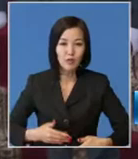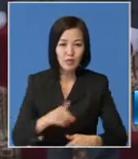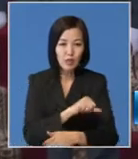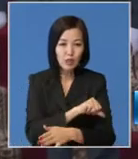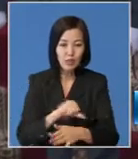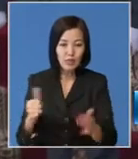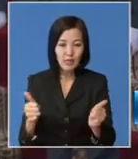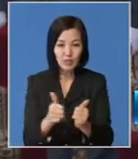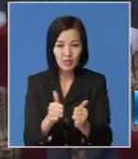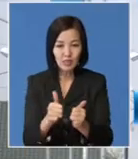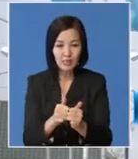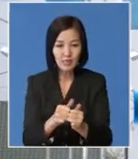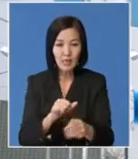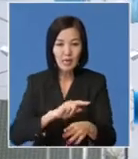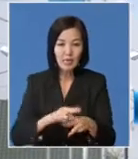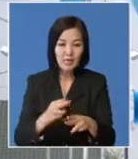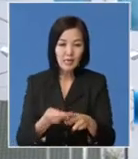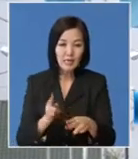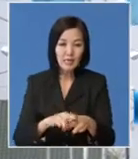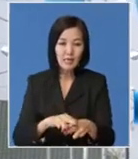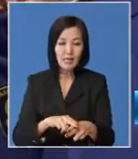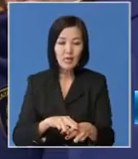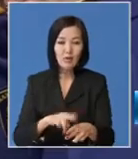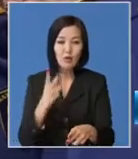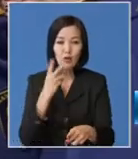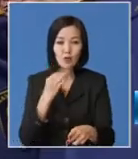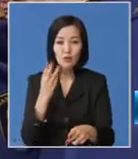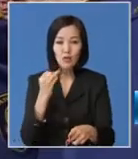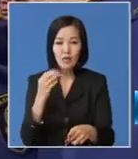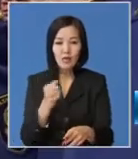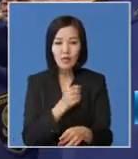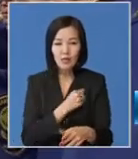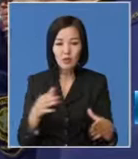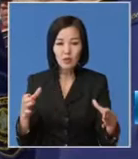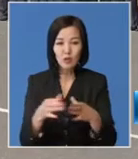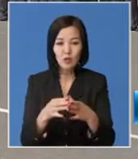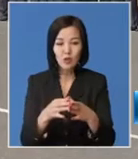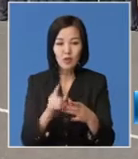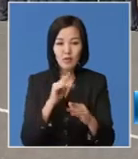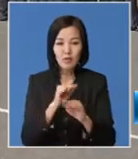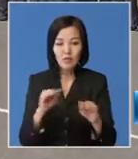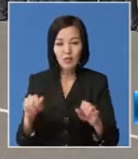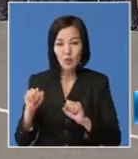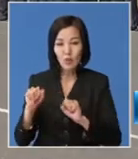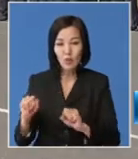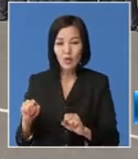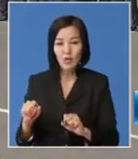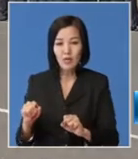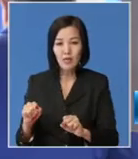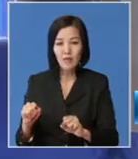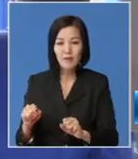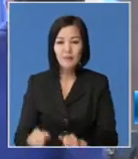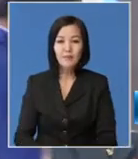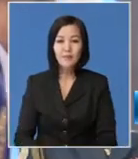қарулы күштерінің айбарлы бір бөлігі Үшарал гарнизоны орналасқан. Тыныштық қорғаны, тіршілік тірегі ел жұрттың ну